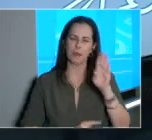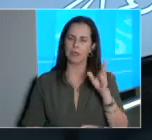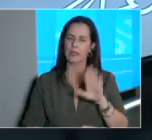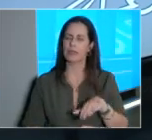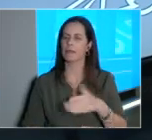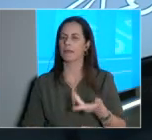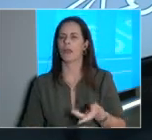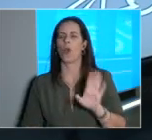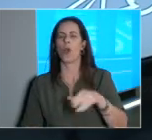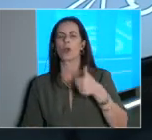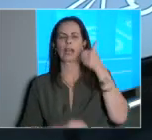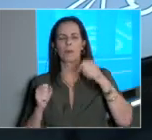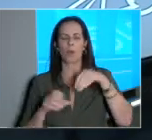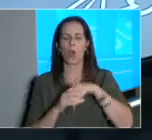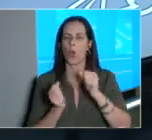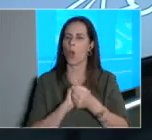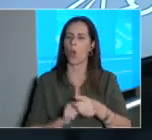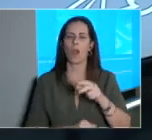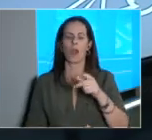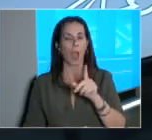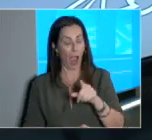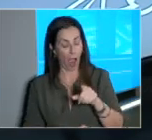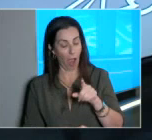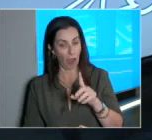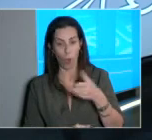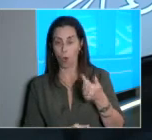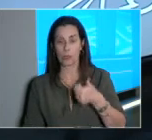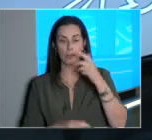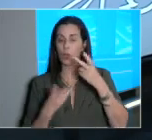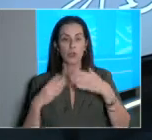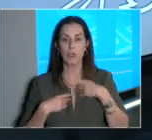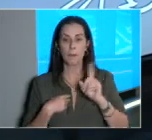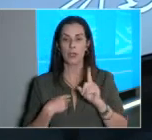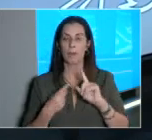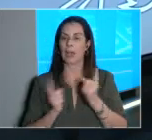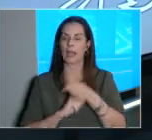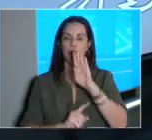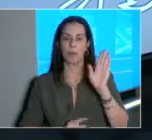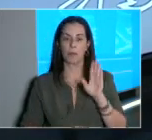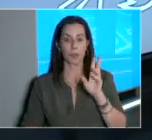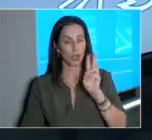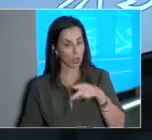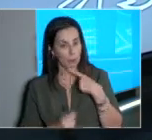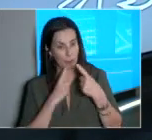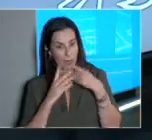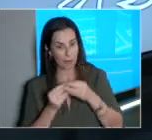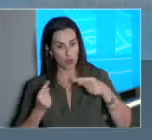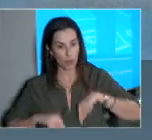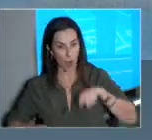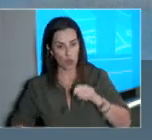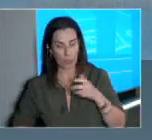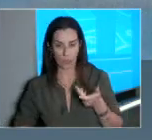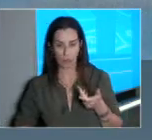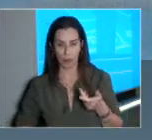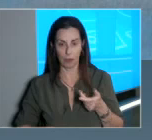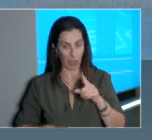זה גלעד ארדן, ניר ברקת או מירי רגב, זה לא משנה מי יחליף אותו. יש לכם אבל דיבור עם יולי אדלשטיין,